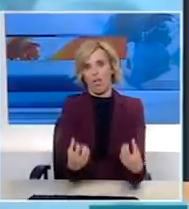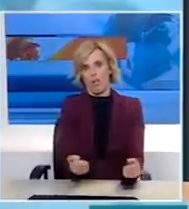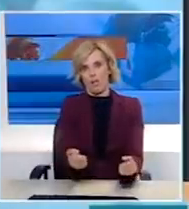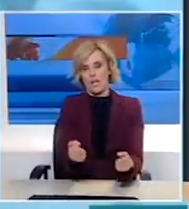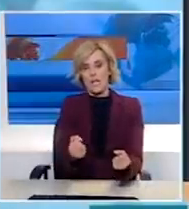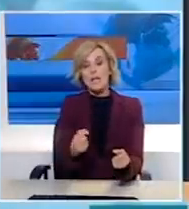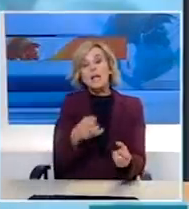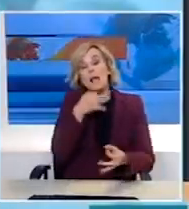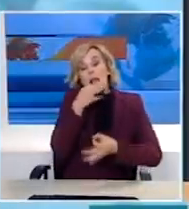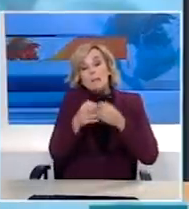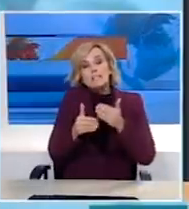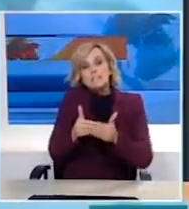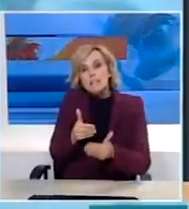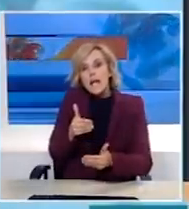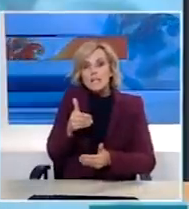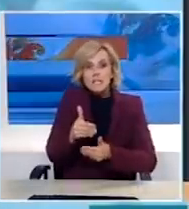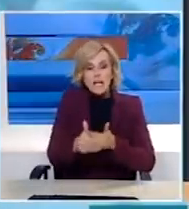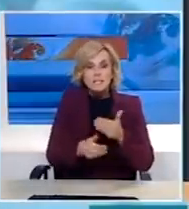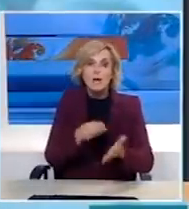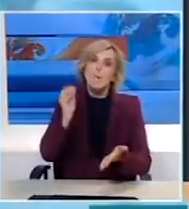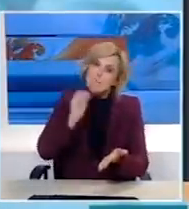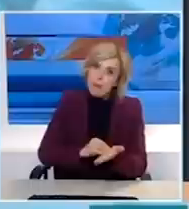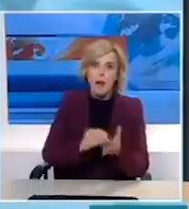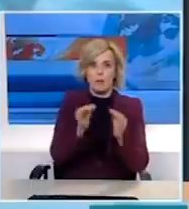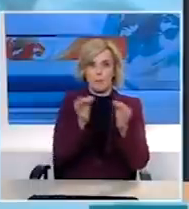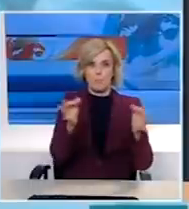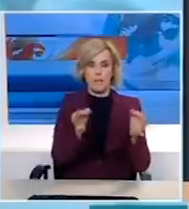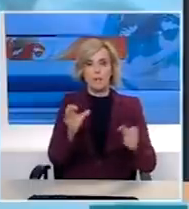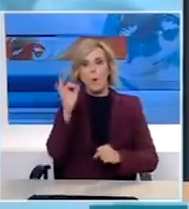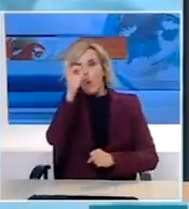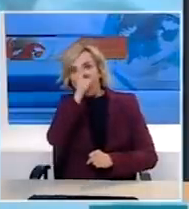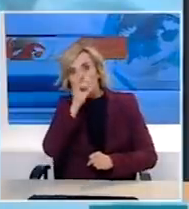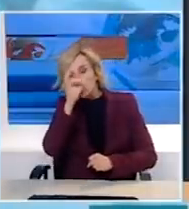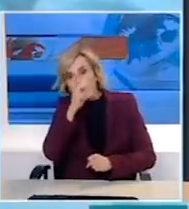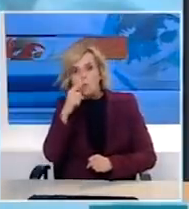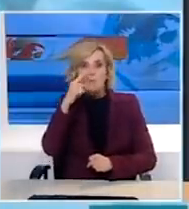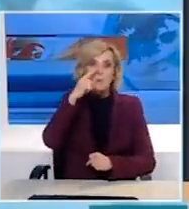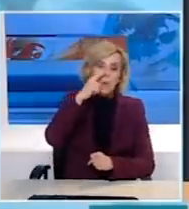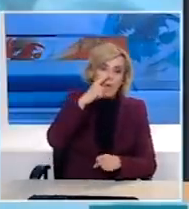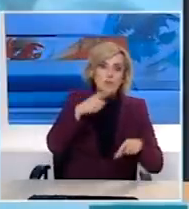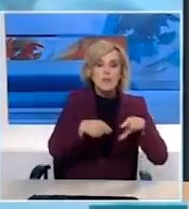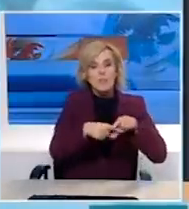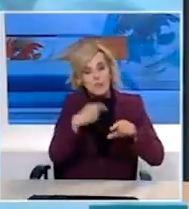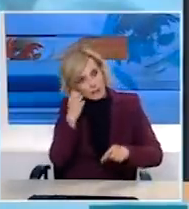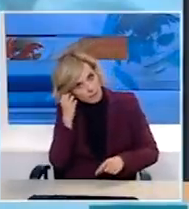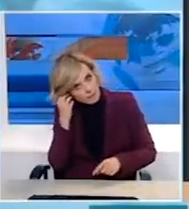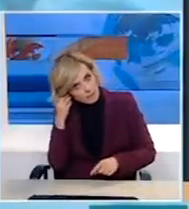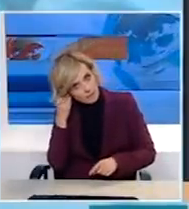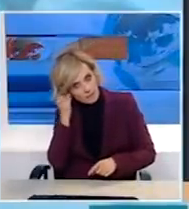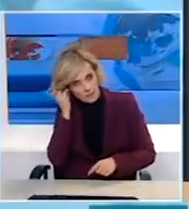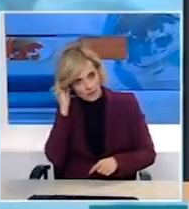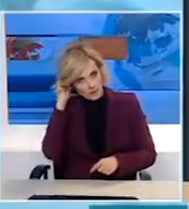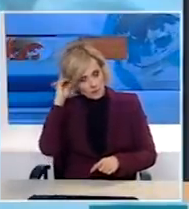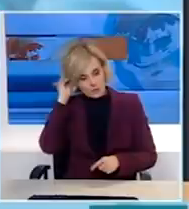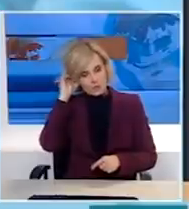διασταδιακή εφαρμογή μέτρων περιορισμού και άρση του. Δηλαδή, ένα σχήμα του βάζω μέτρα, τα σηκώνω όταν η κατάσταση είναι καλύτερη στη χώρα